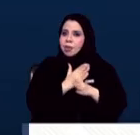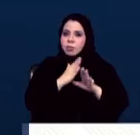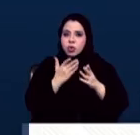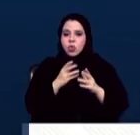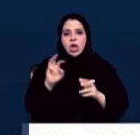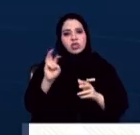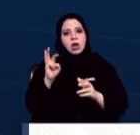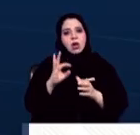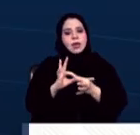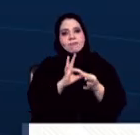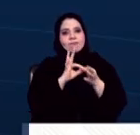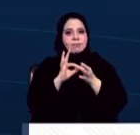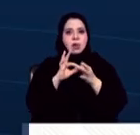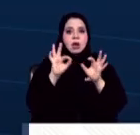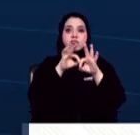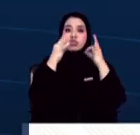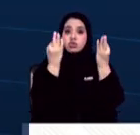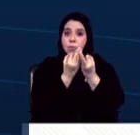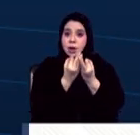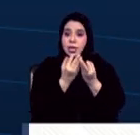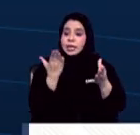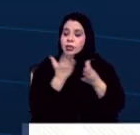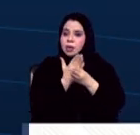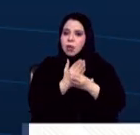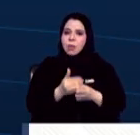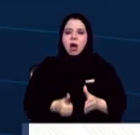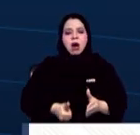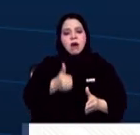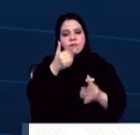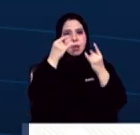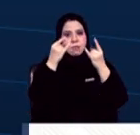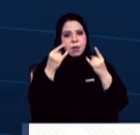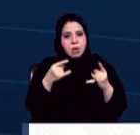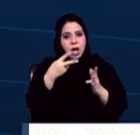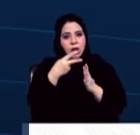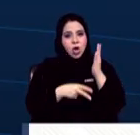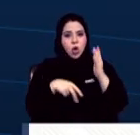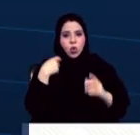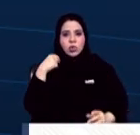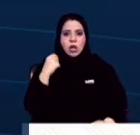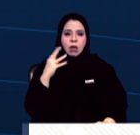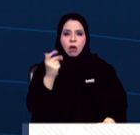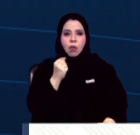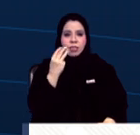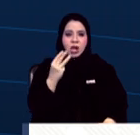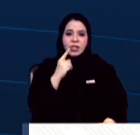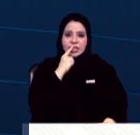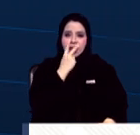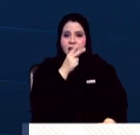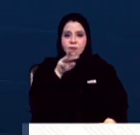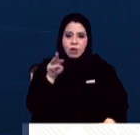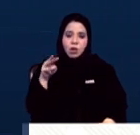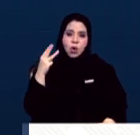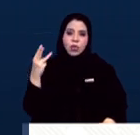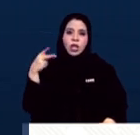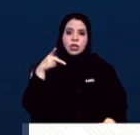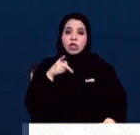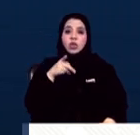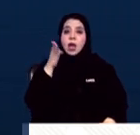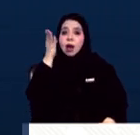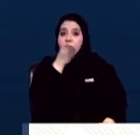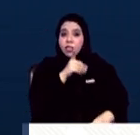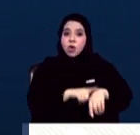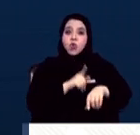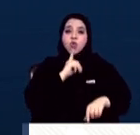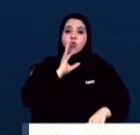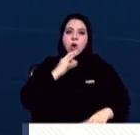هذه الخطوه تاتي في ضوء الشراكه المجتمعيه من اجل التطبيق الامثل للقرار الوزاري رقم ثلاثه ل سنه